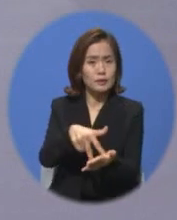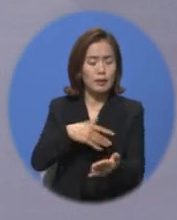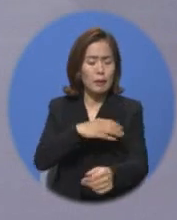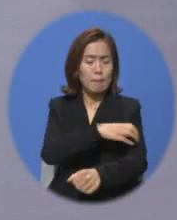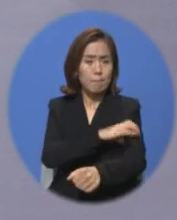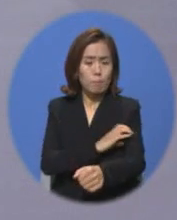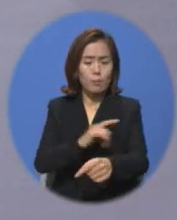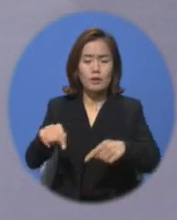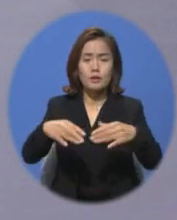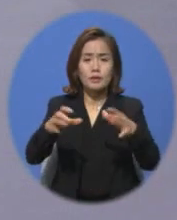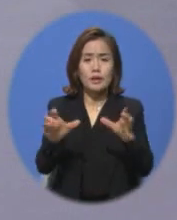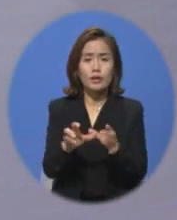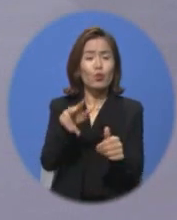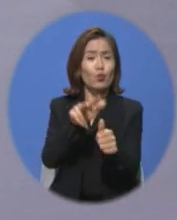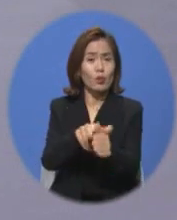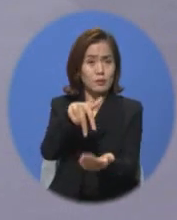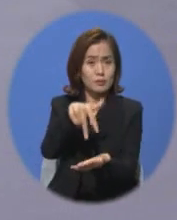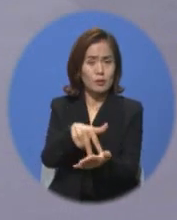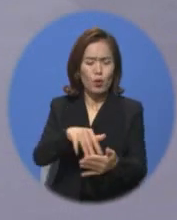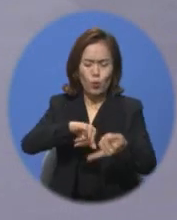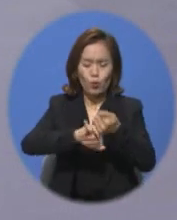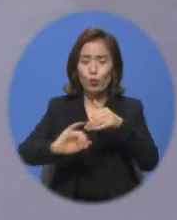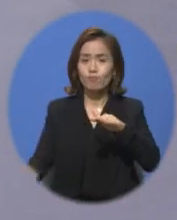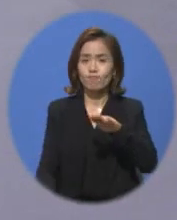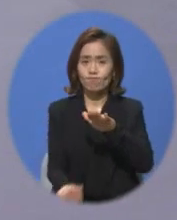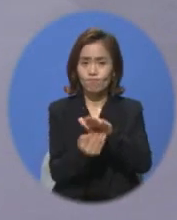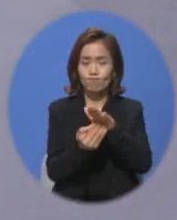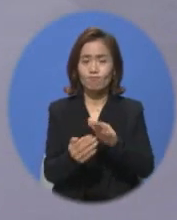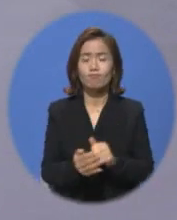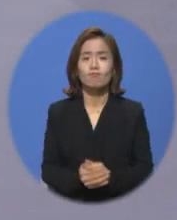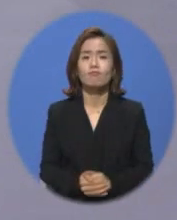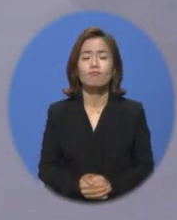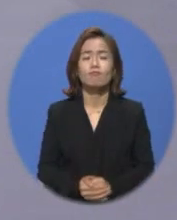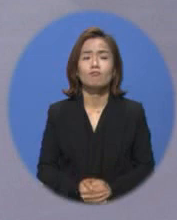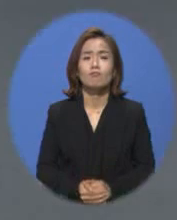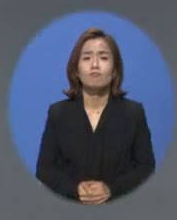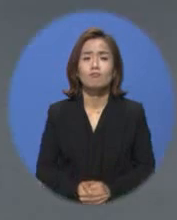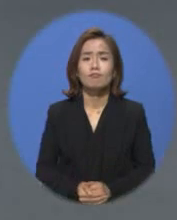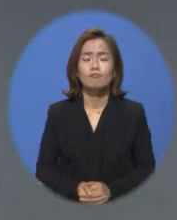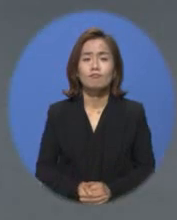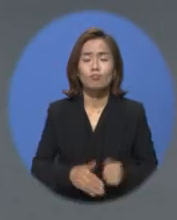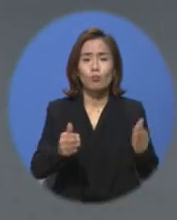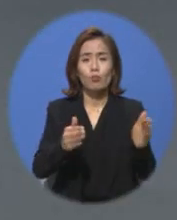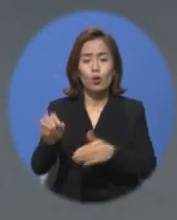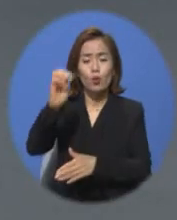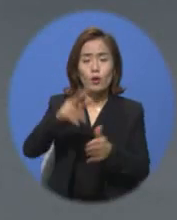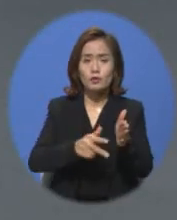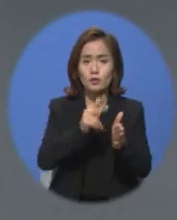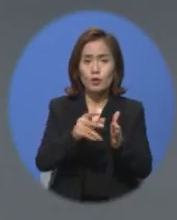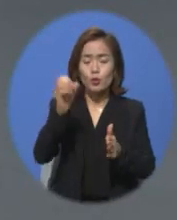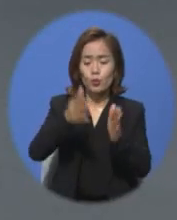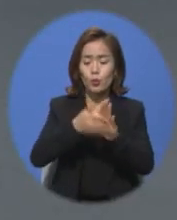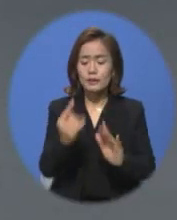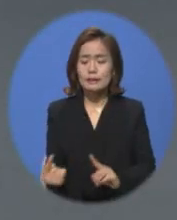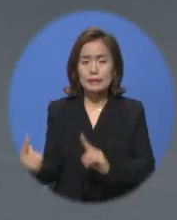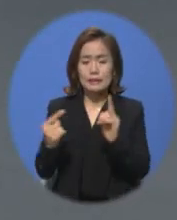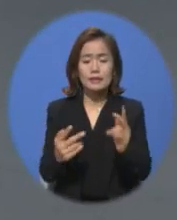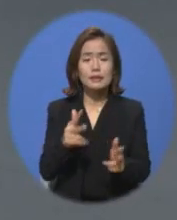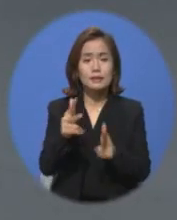는 집권당의힘을활용하여당의 성공을반드시지켜내겠습니다. 예.예.우리는후보자가